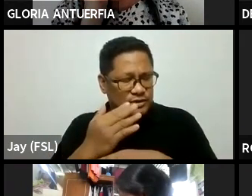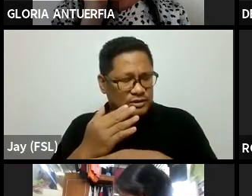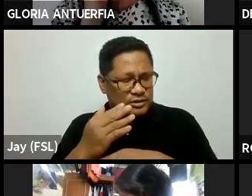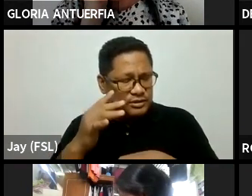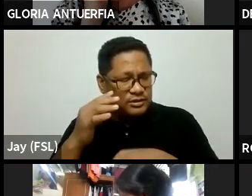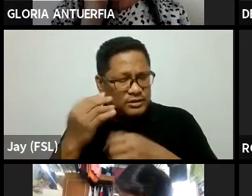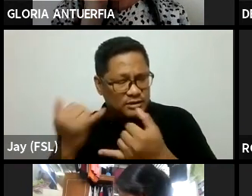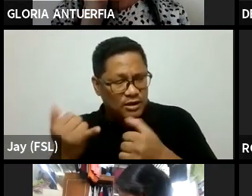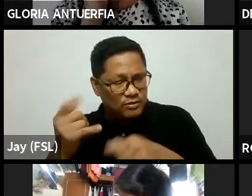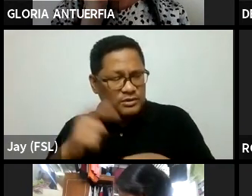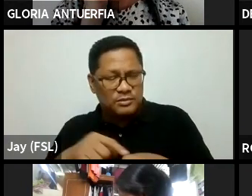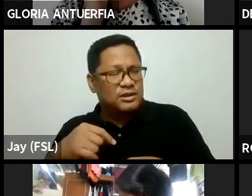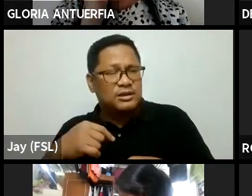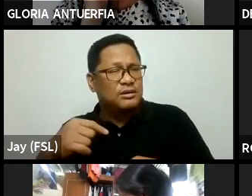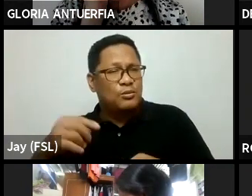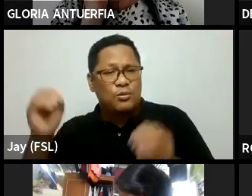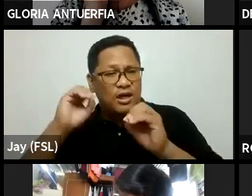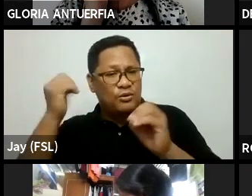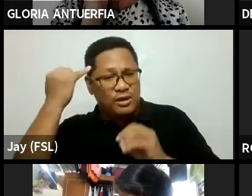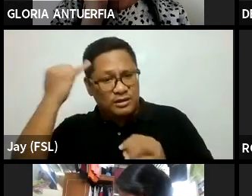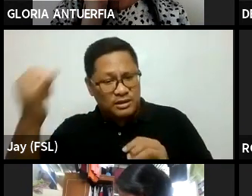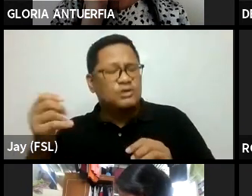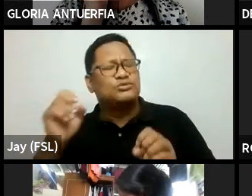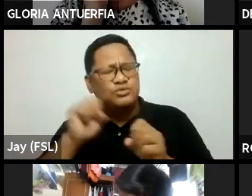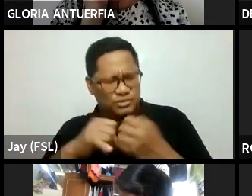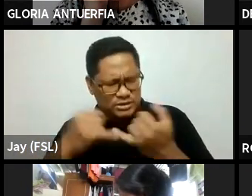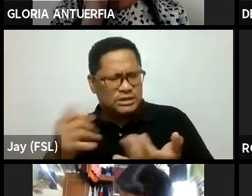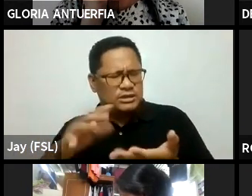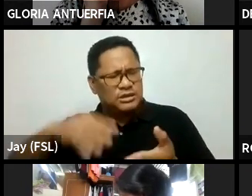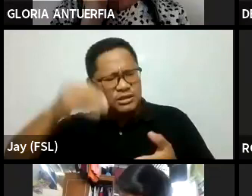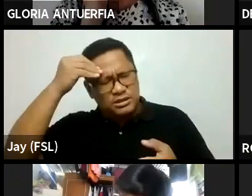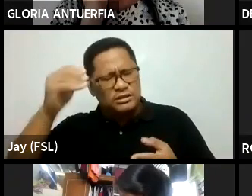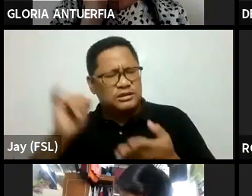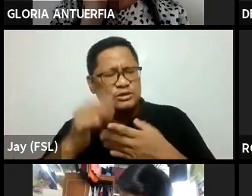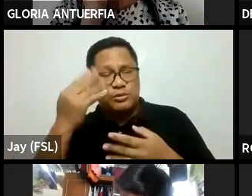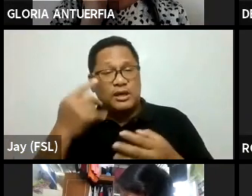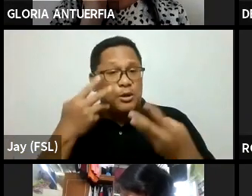Kaya nga din po ako nanood kasi para may matutunan. Kaya ako nag-joy.